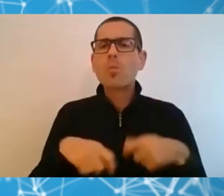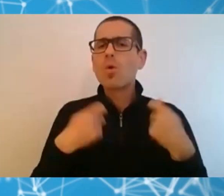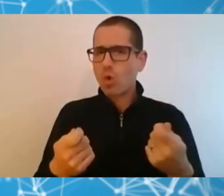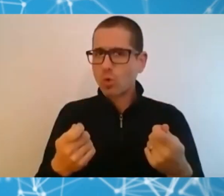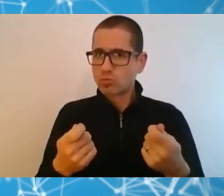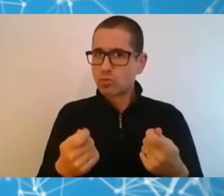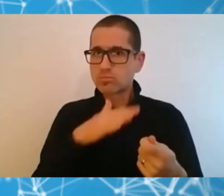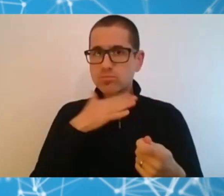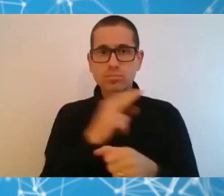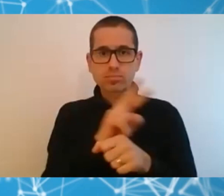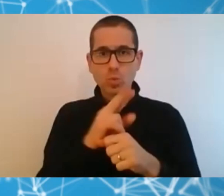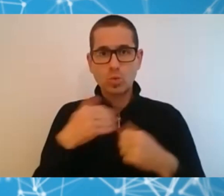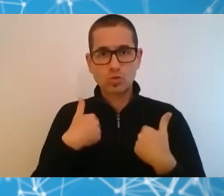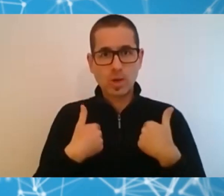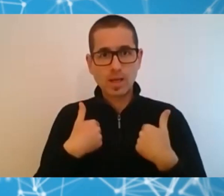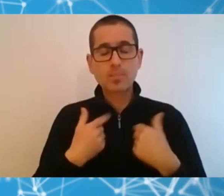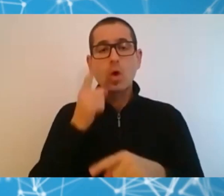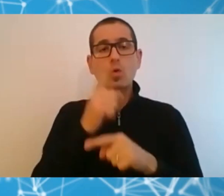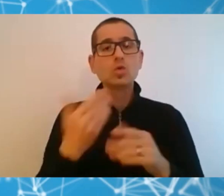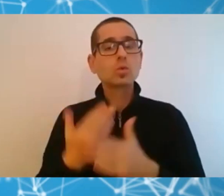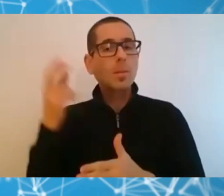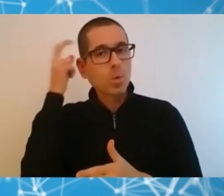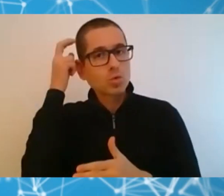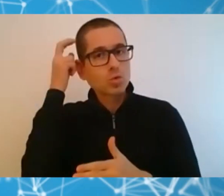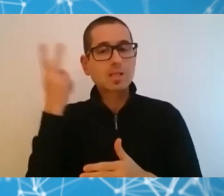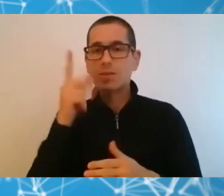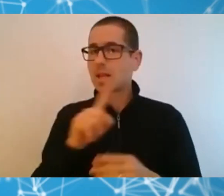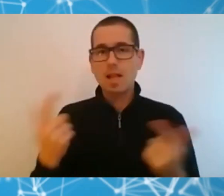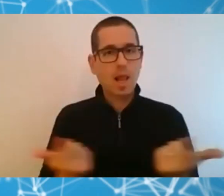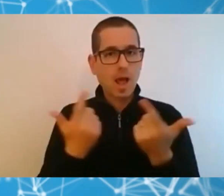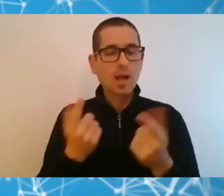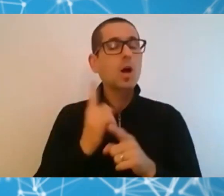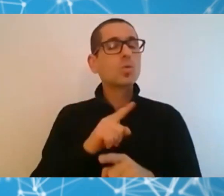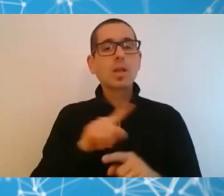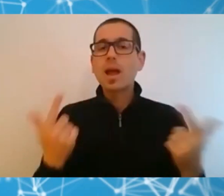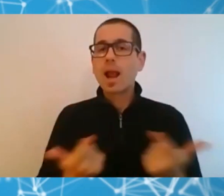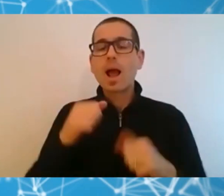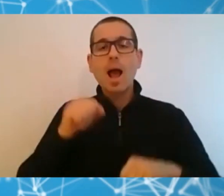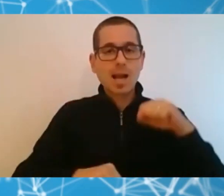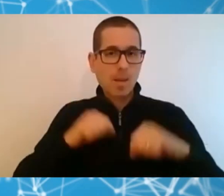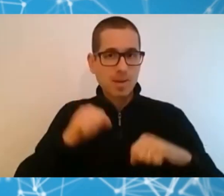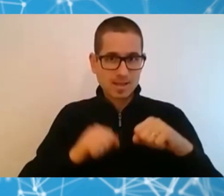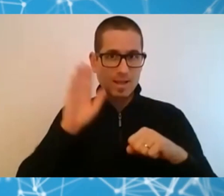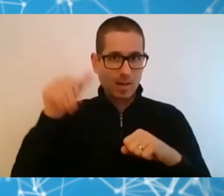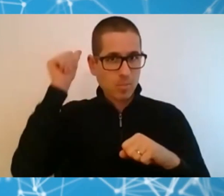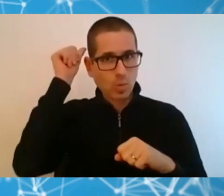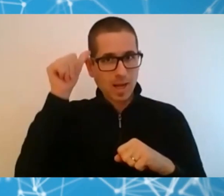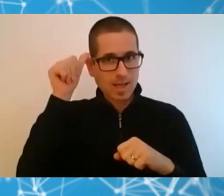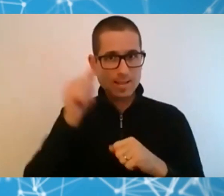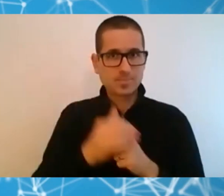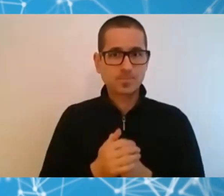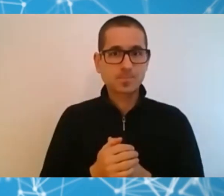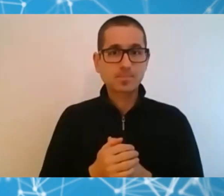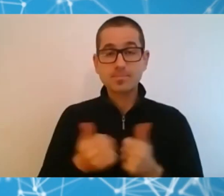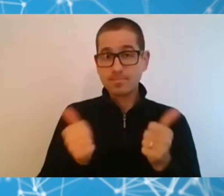življenje. Odločitev za polžjev vsadek seveda ni lahka, prav tako ni lahka rehabilitacija po operaciji. Z nami